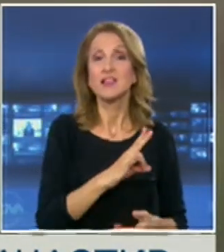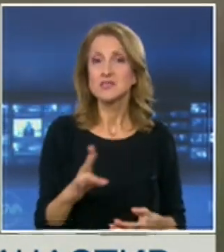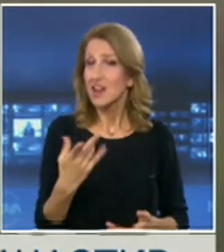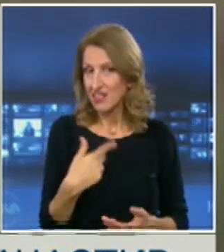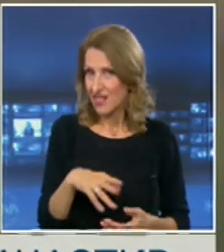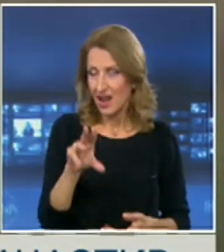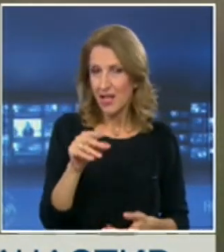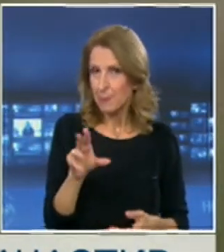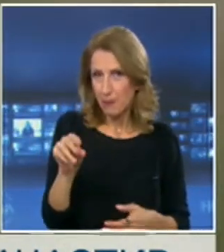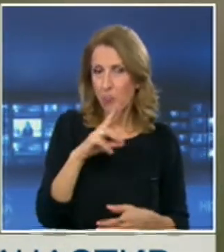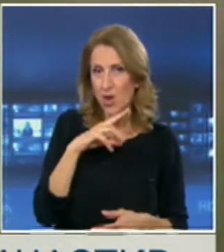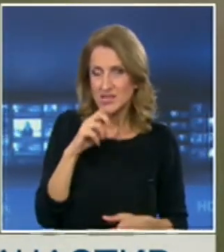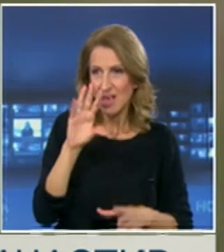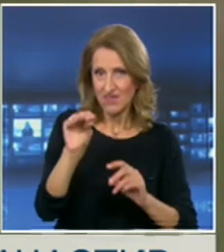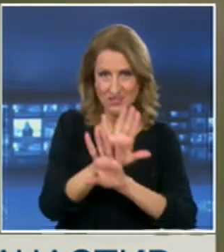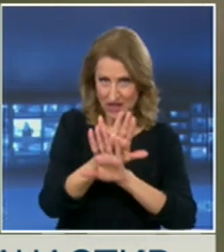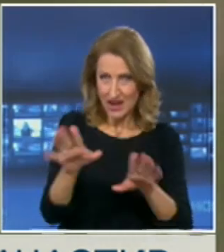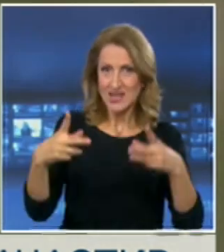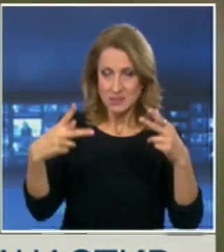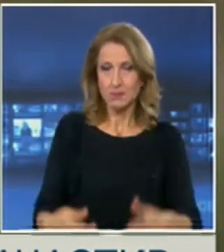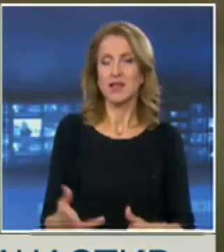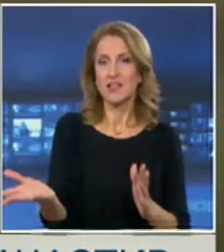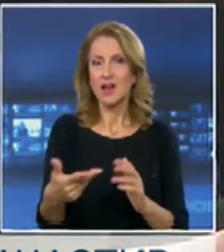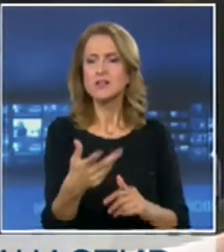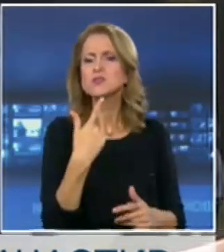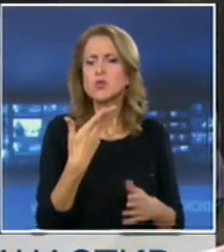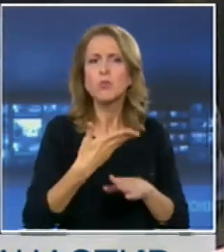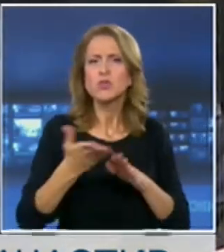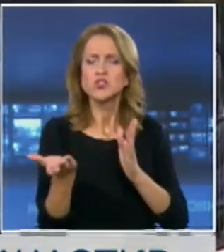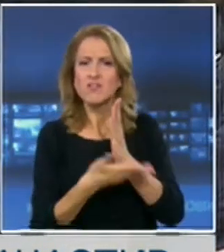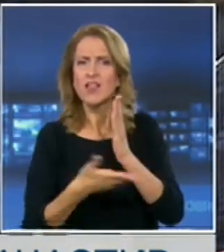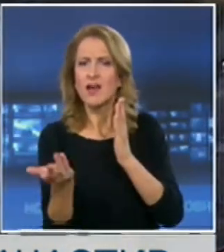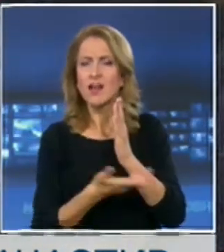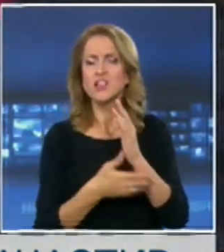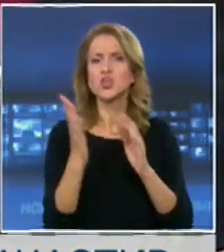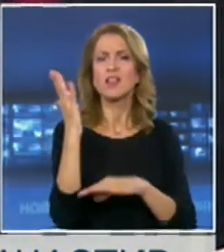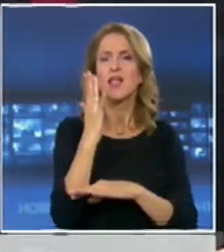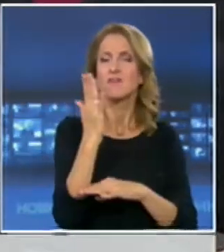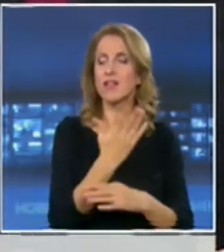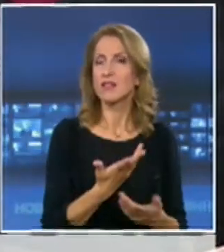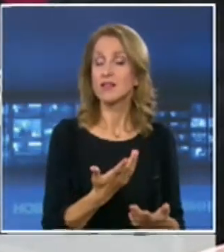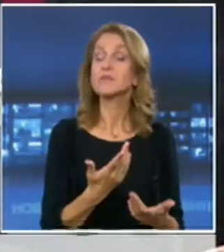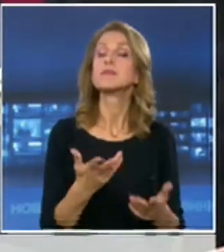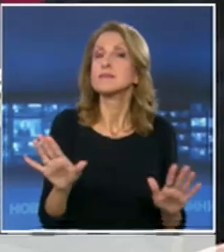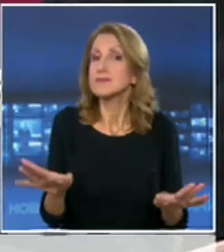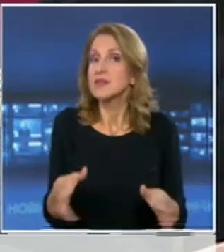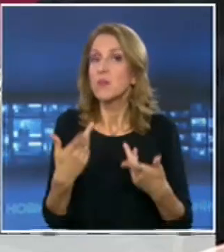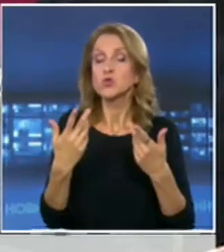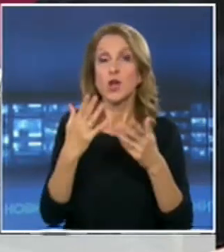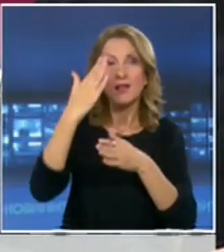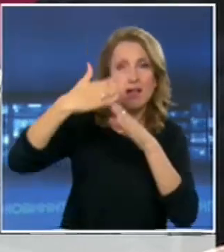ви казаха да спрете да режете? А тук виждам, че урязано още. Бяха започнали да режат